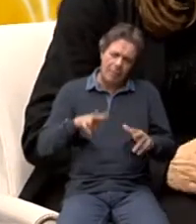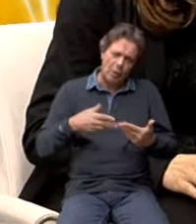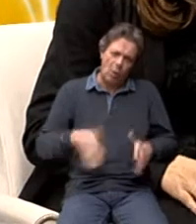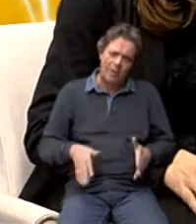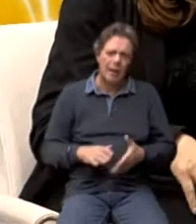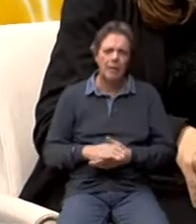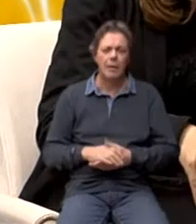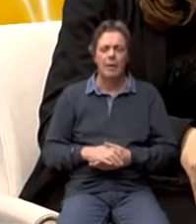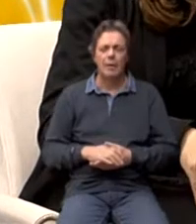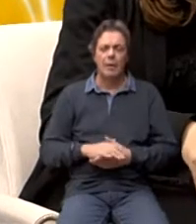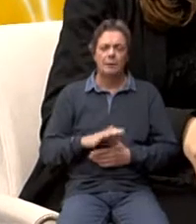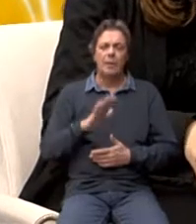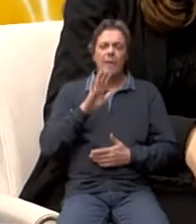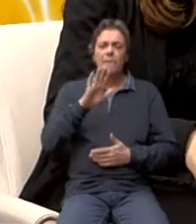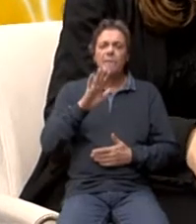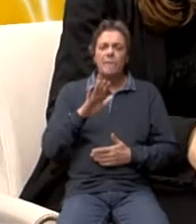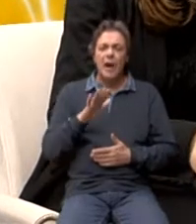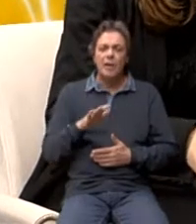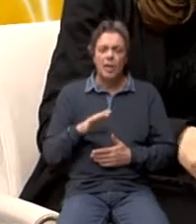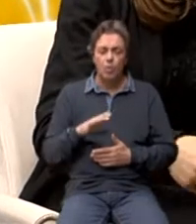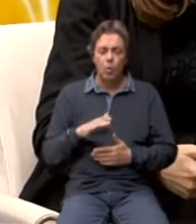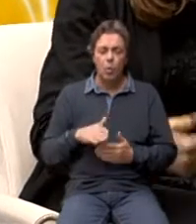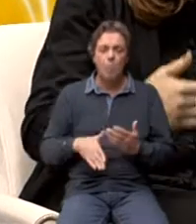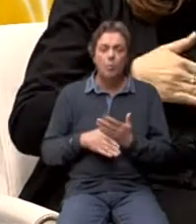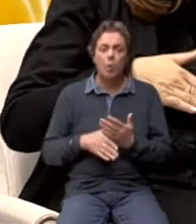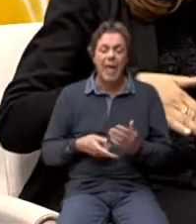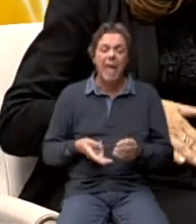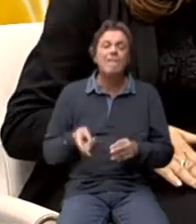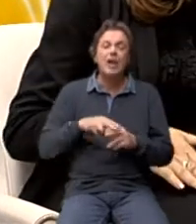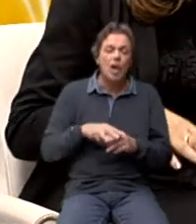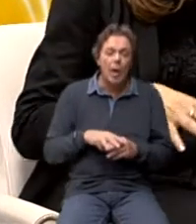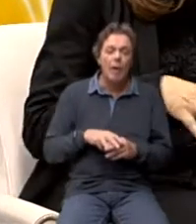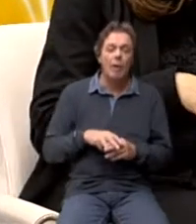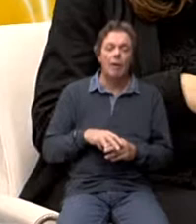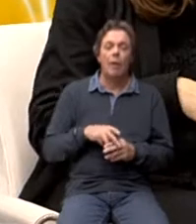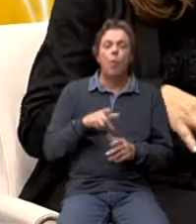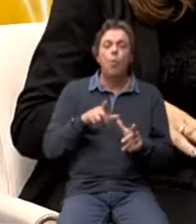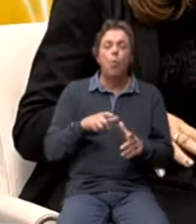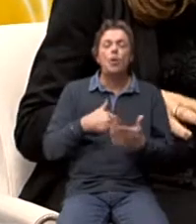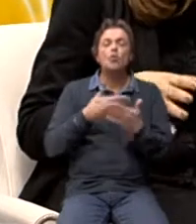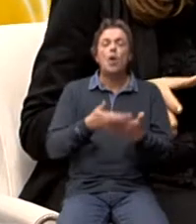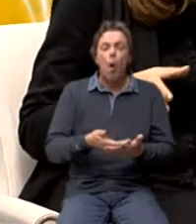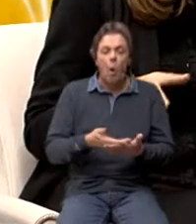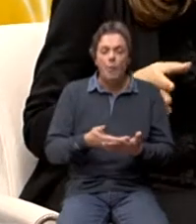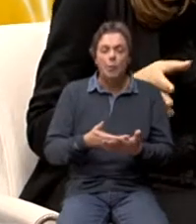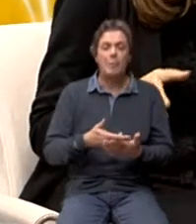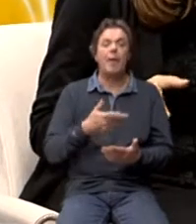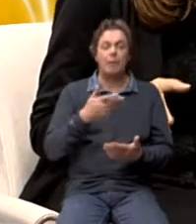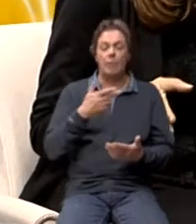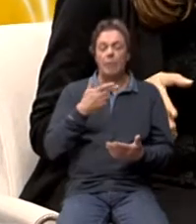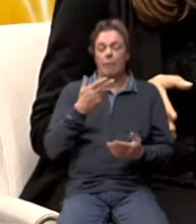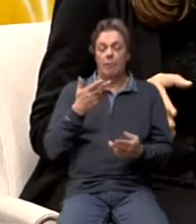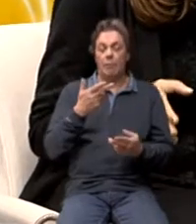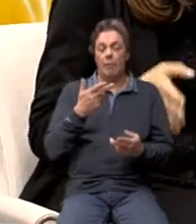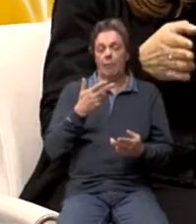ekološki, vaše su potpore 20% veće u odnosu na one potpore za ekološku, čisto status